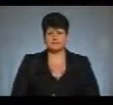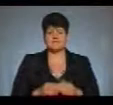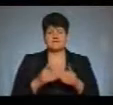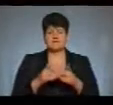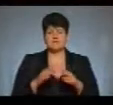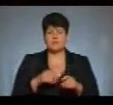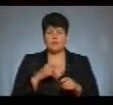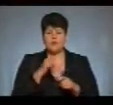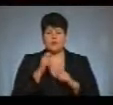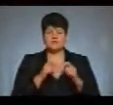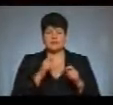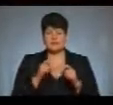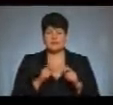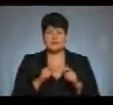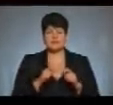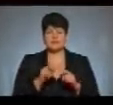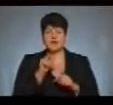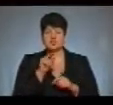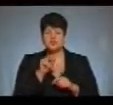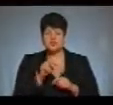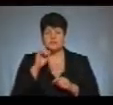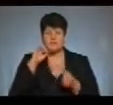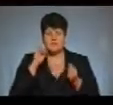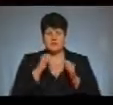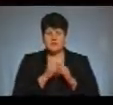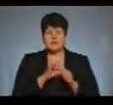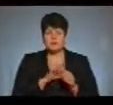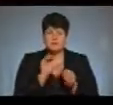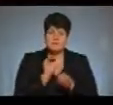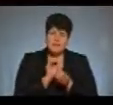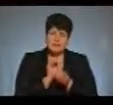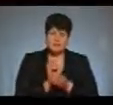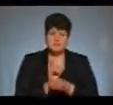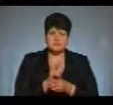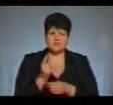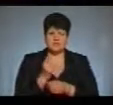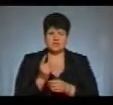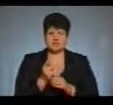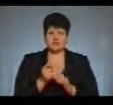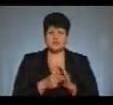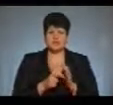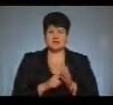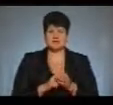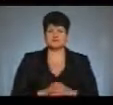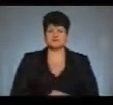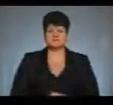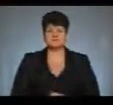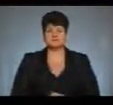Випускникам подарували каченят як символ дитинства, щоб вони пам'ятали, якими маленькими прийшли до 1-го класу.